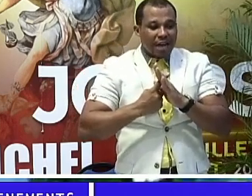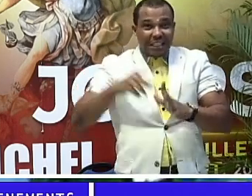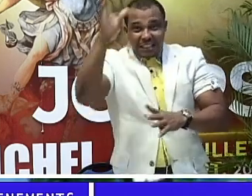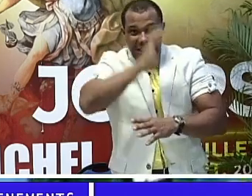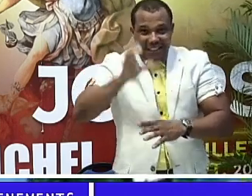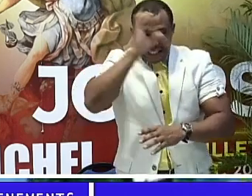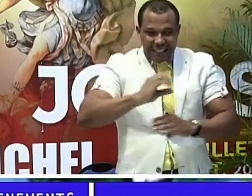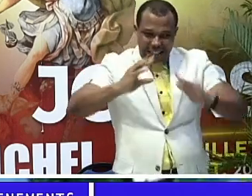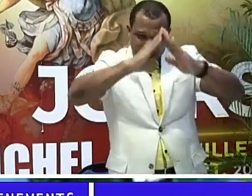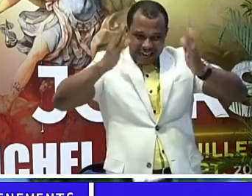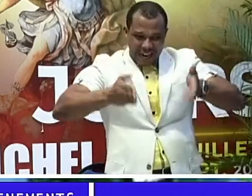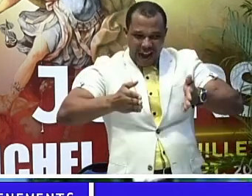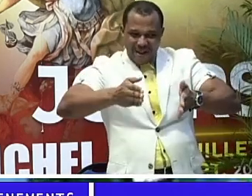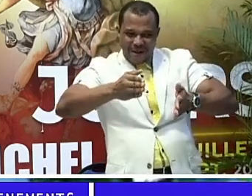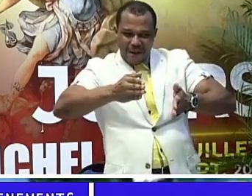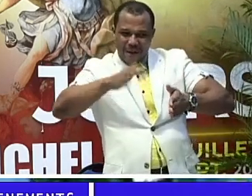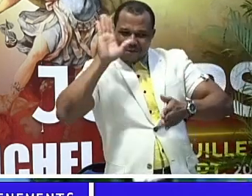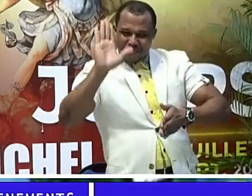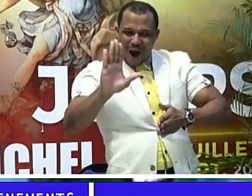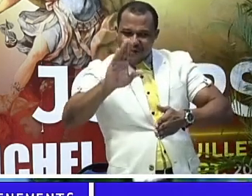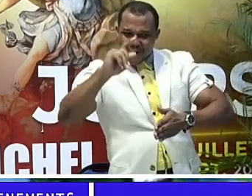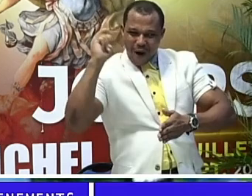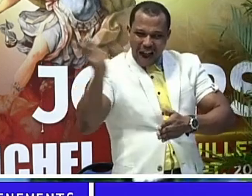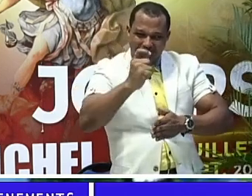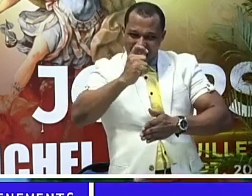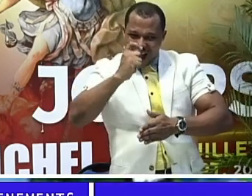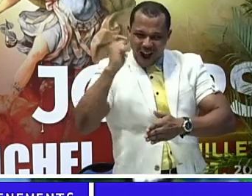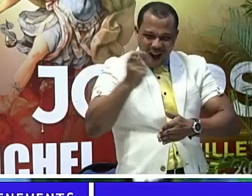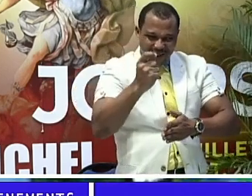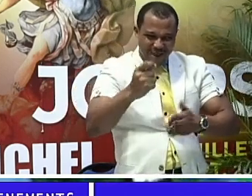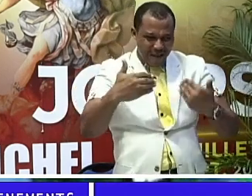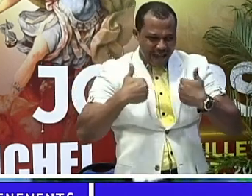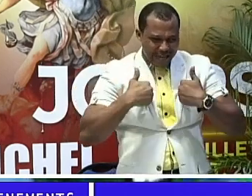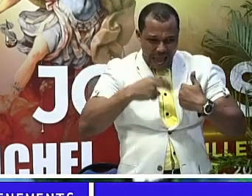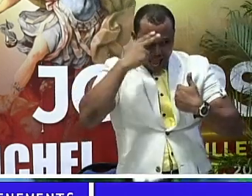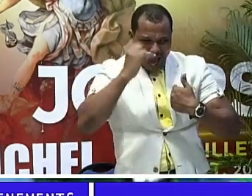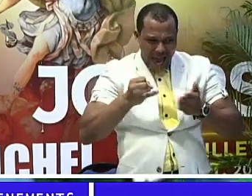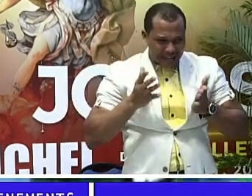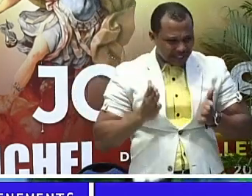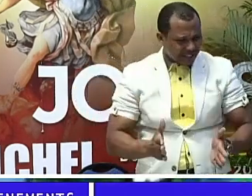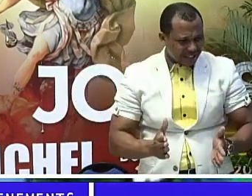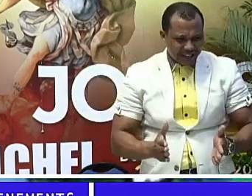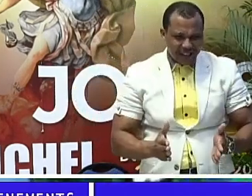Bah, la ka fait comme ça. Gen de haïtien, comme si moun yo, on ti jan,